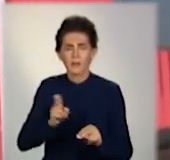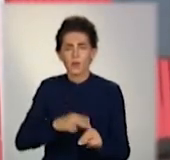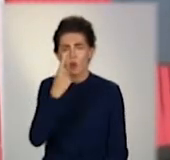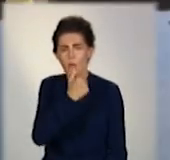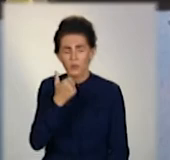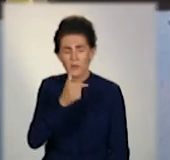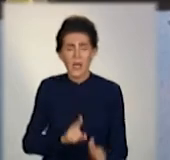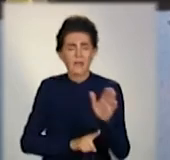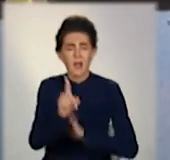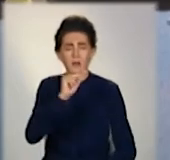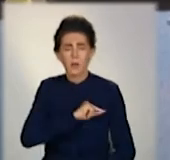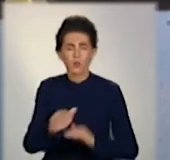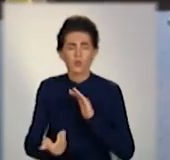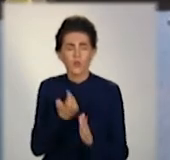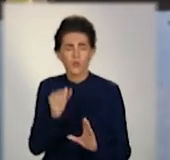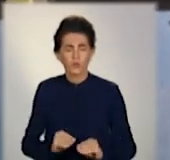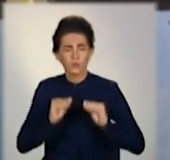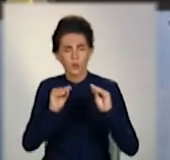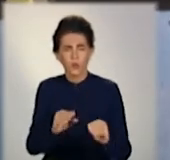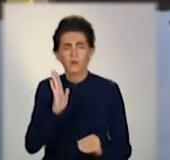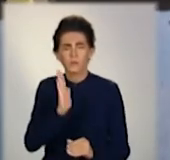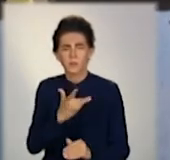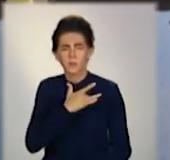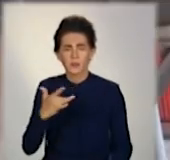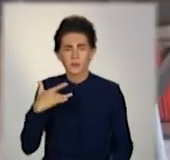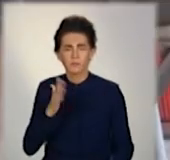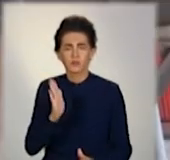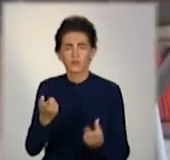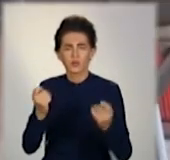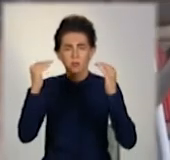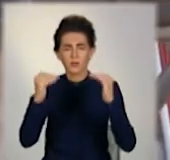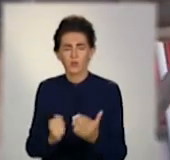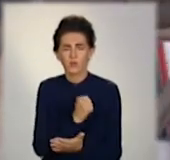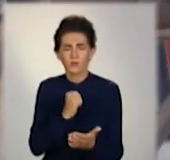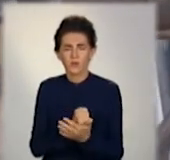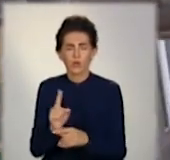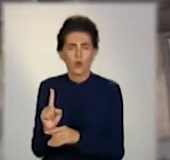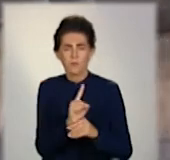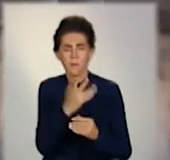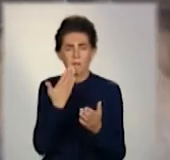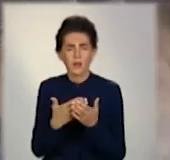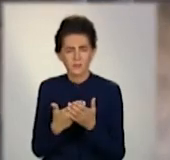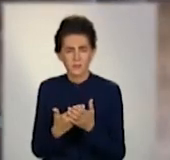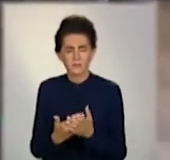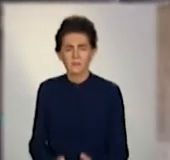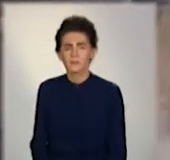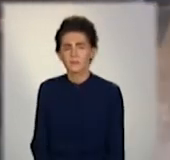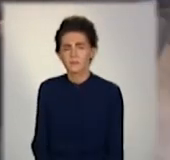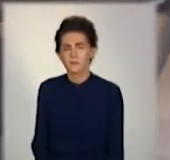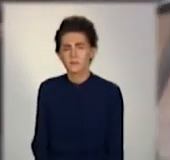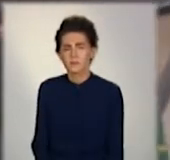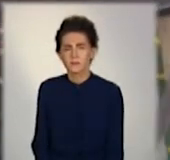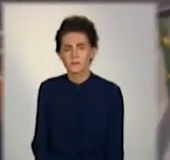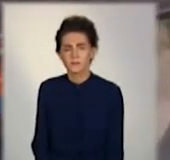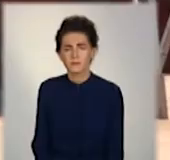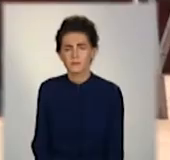введення в експлуатацію нових аспіраційних установок остаточна запиленість буде нижче затверджених в Україні нормативних показників. Она уже